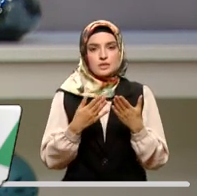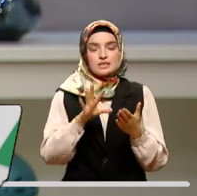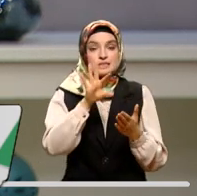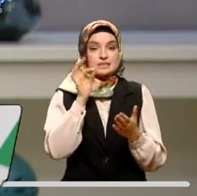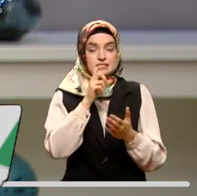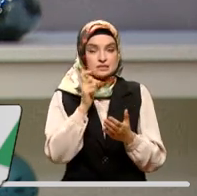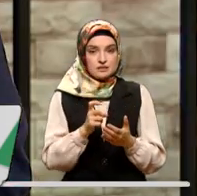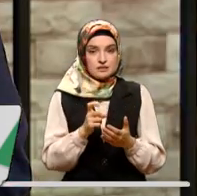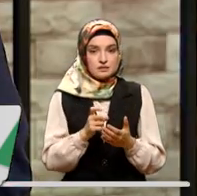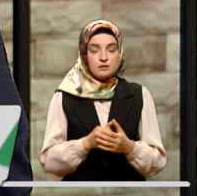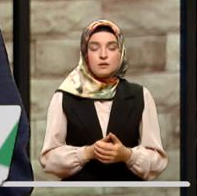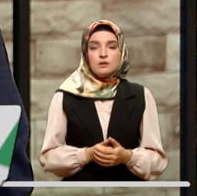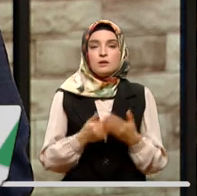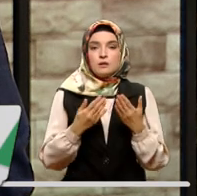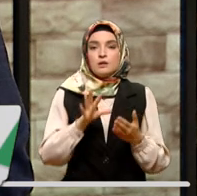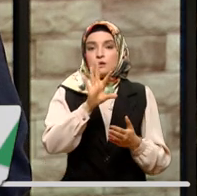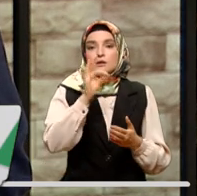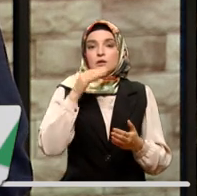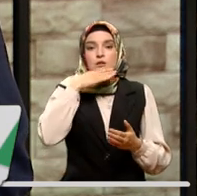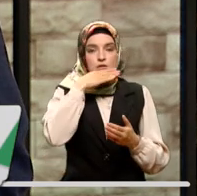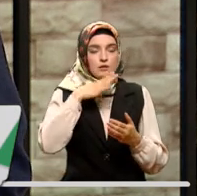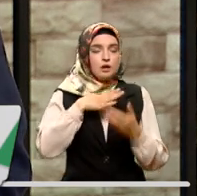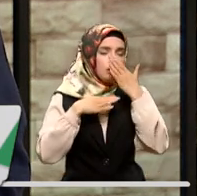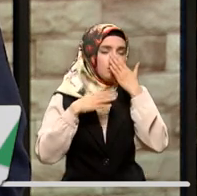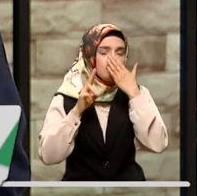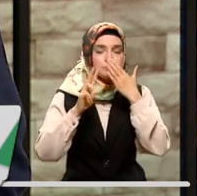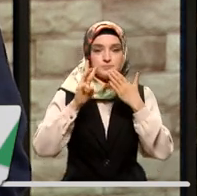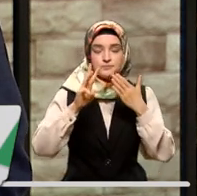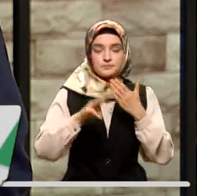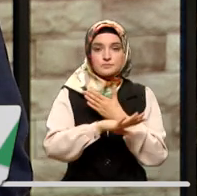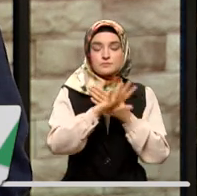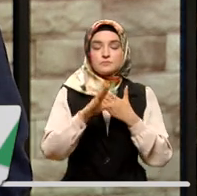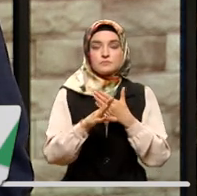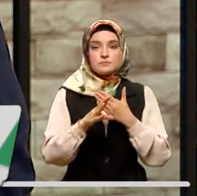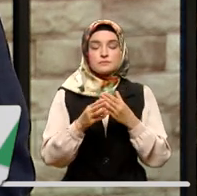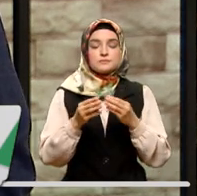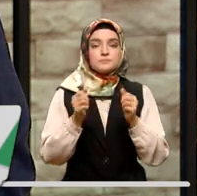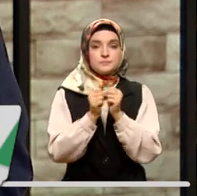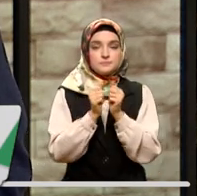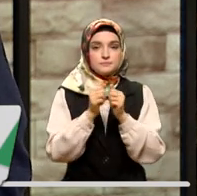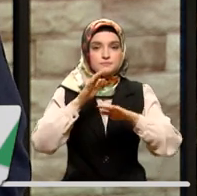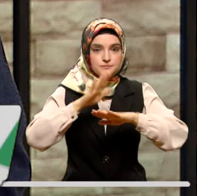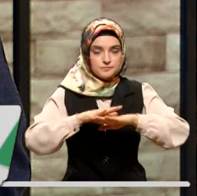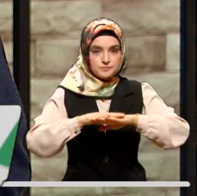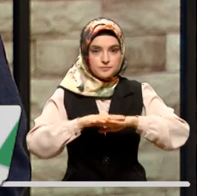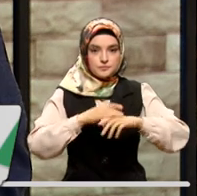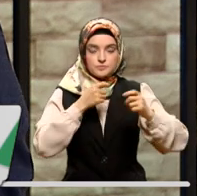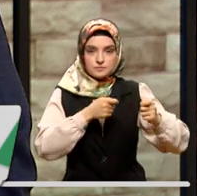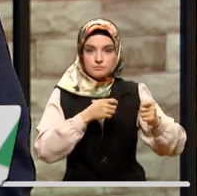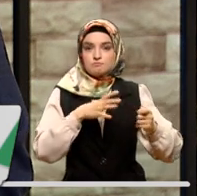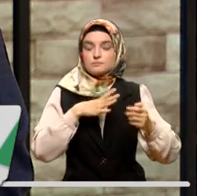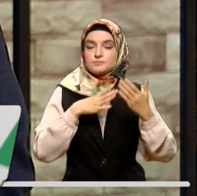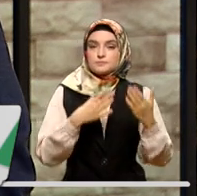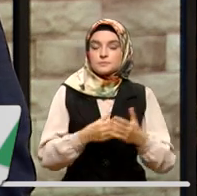Seçecekler. Seçecek. İmkanları ölçüsünde seçecekler. Yani 2-3 tanesini birden yapabilen kursumuz da olabilir. 2 tanesini, 1 tanesi yapabilen